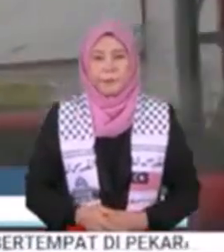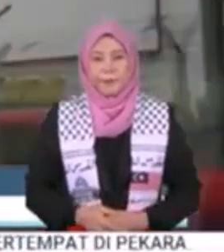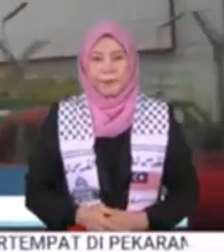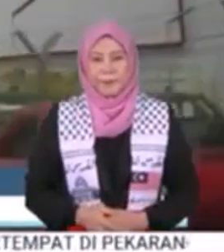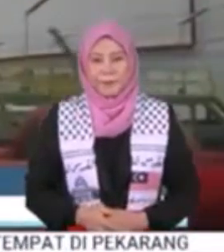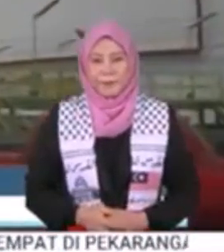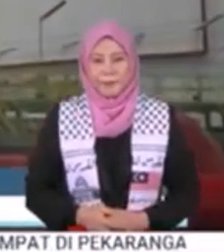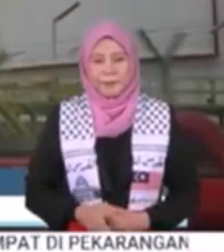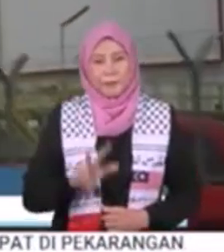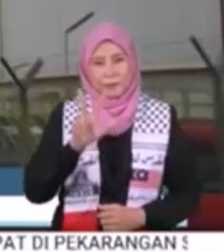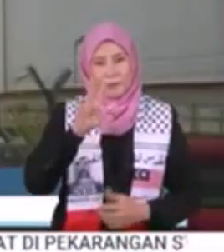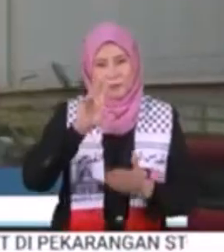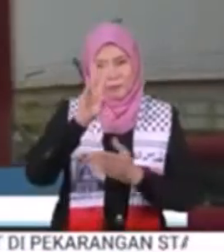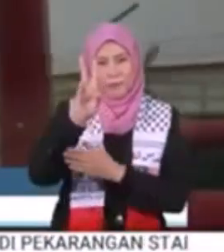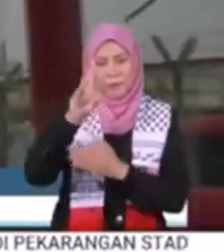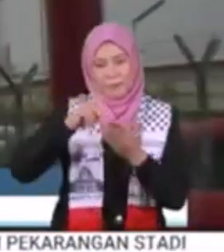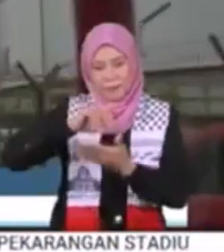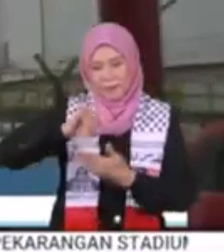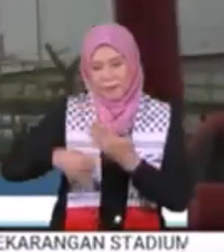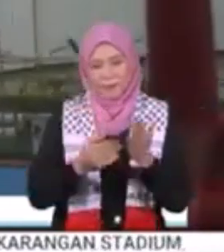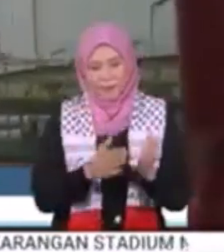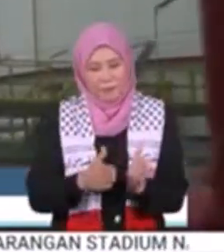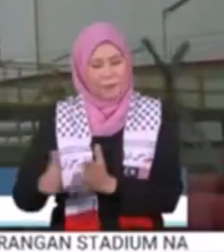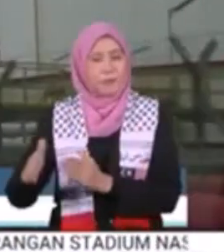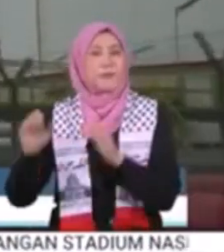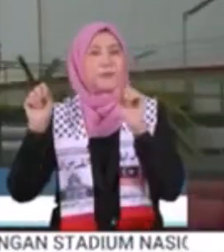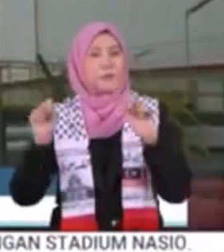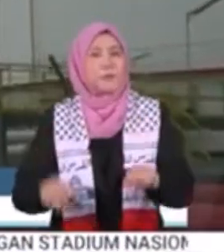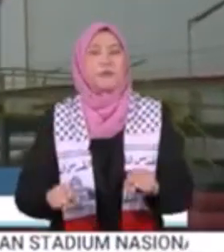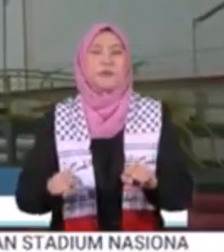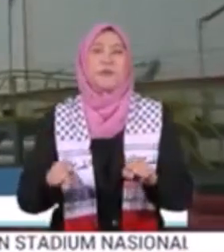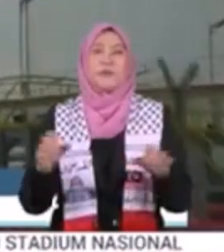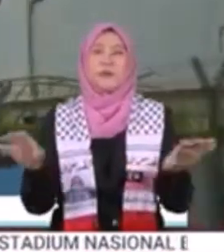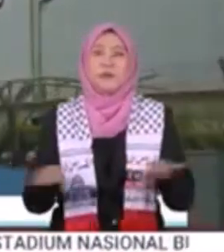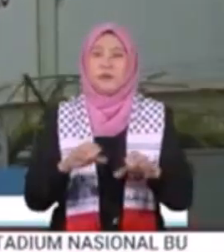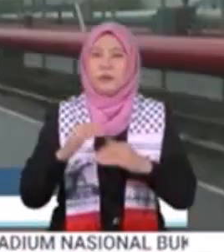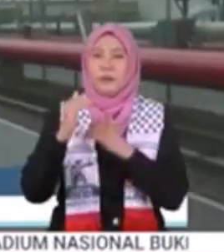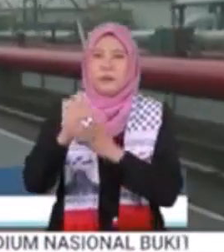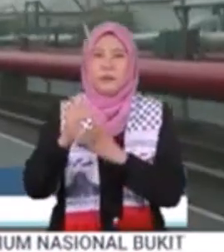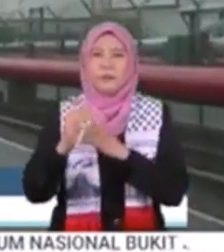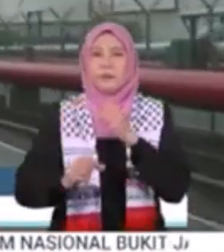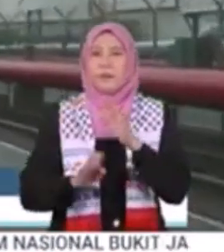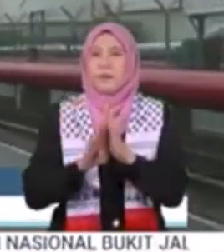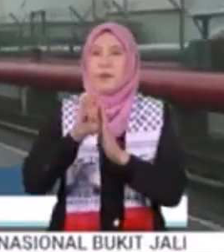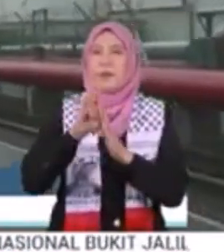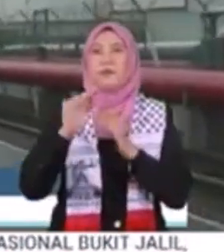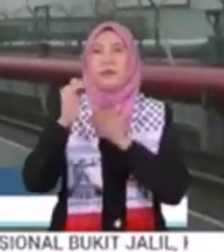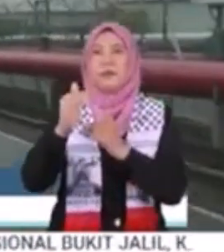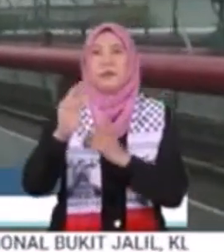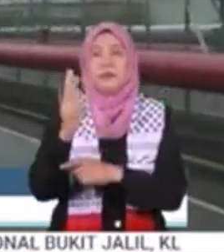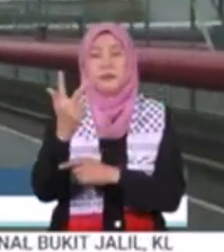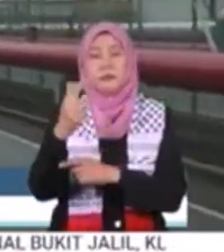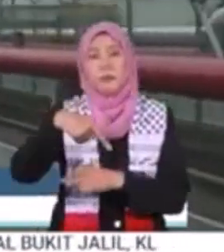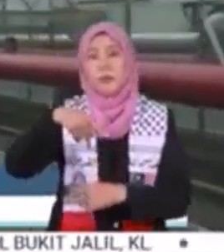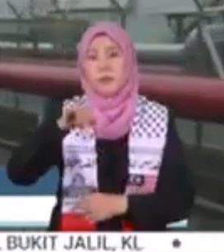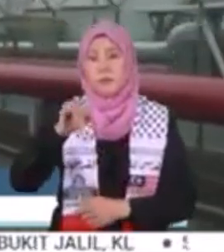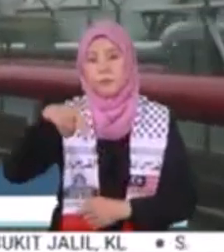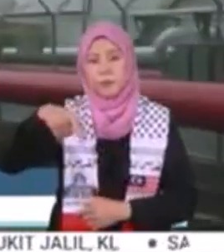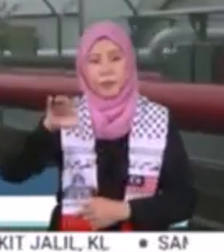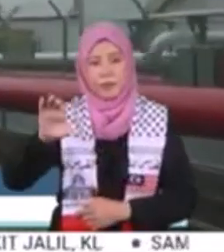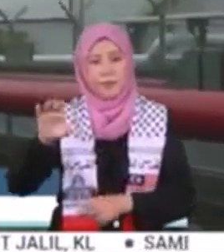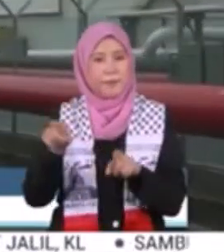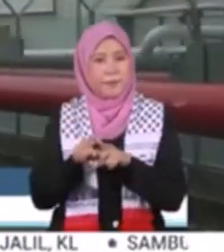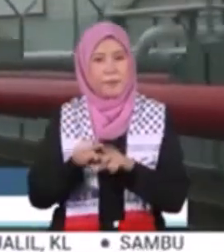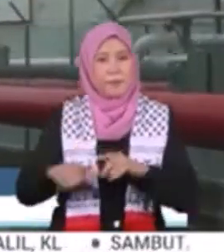pipc tujuh projek yang kini dalam perancangan dijangka mampu direalisasikan dalam tempoh pembangunan fasa ketiga pipc